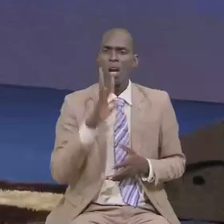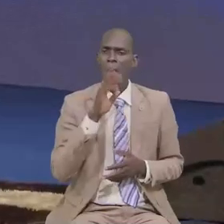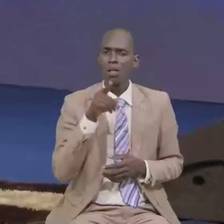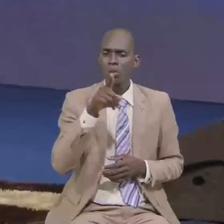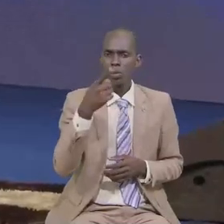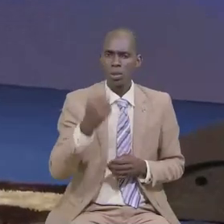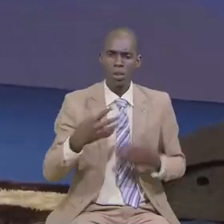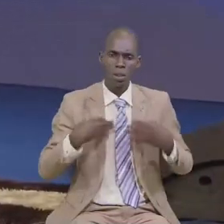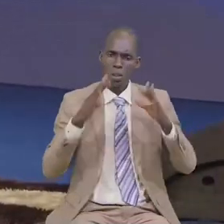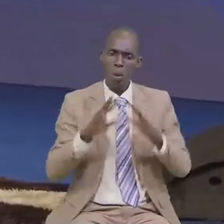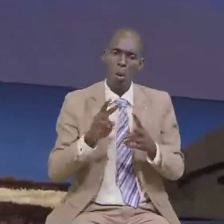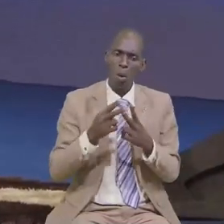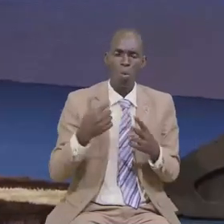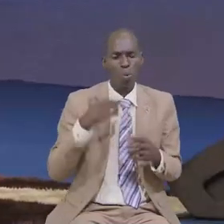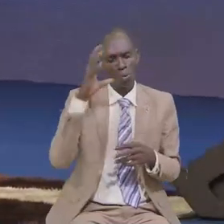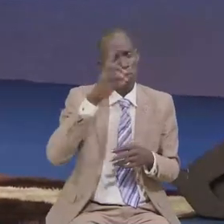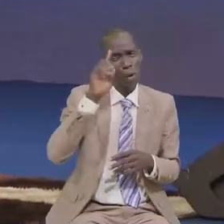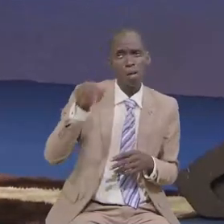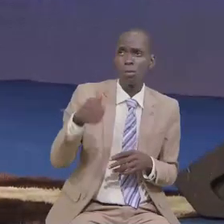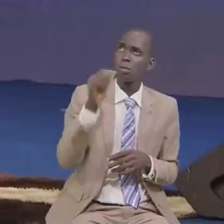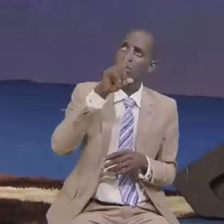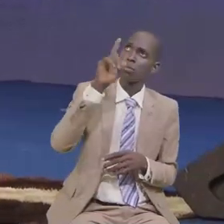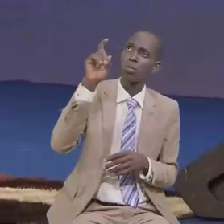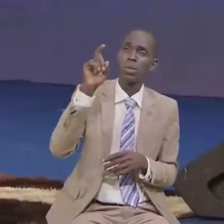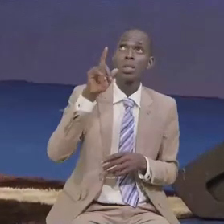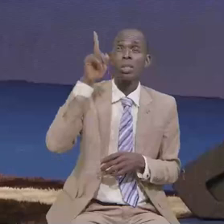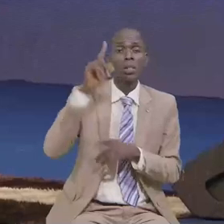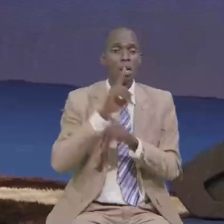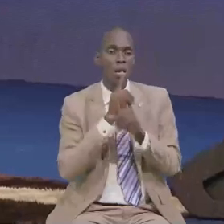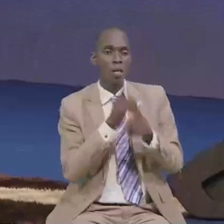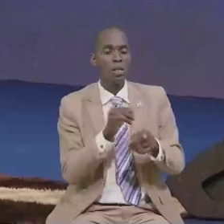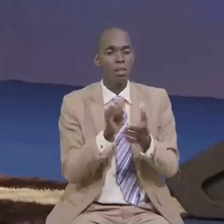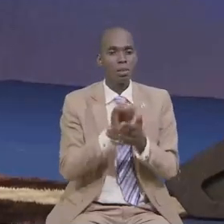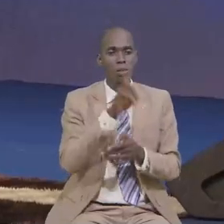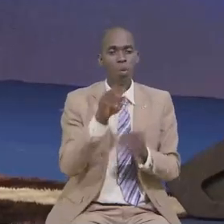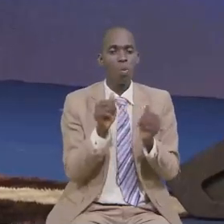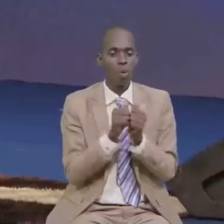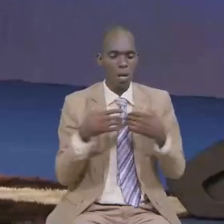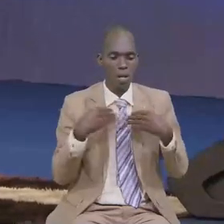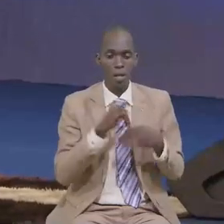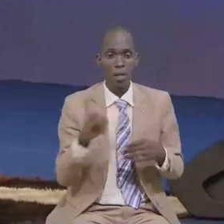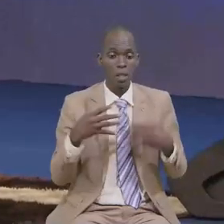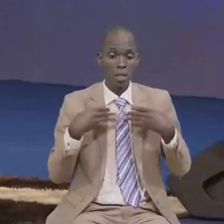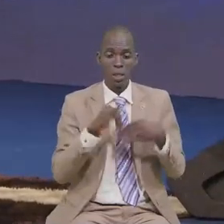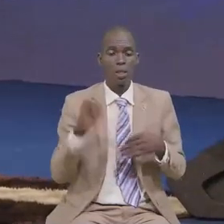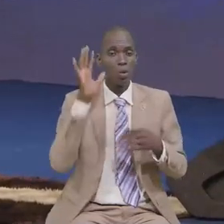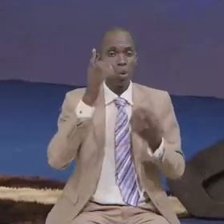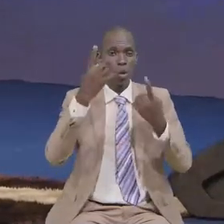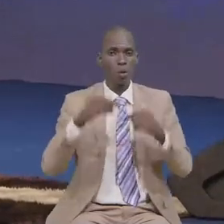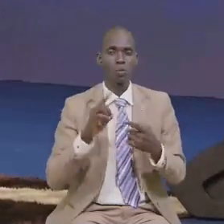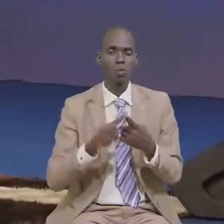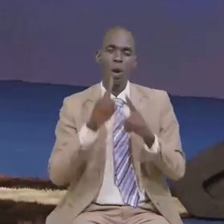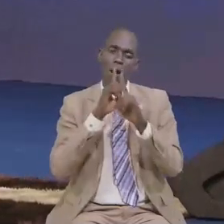Es-tu le guérisseur ou devons-nous en attendre un autre? Il a répondu à la question avec la guérison. Et la